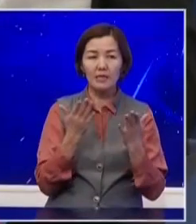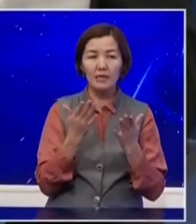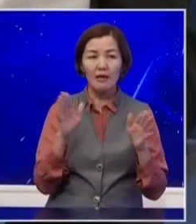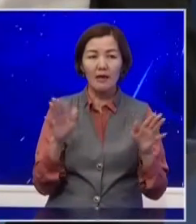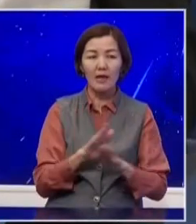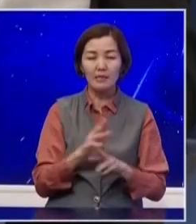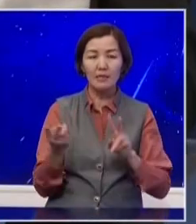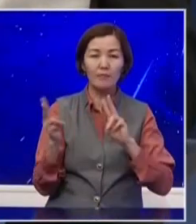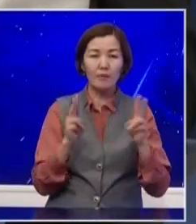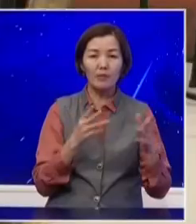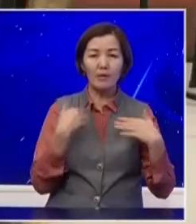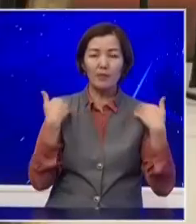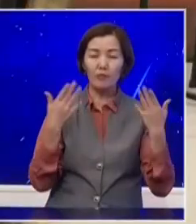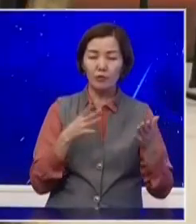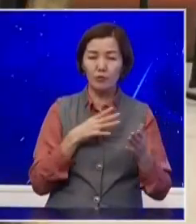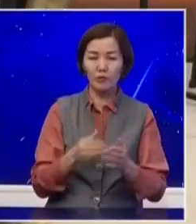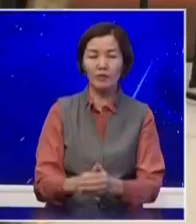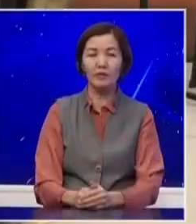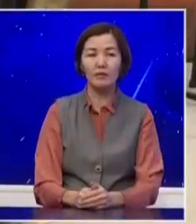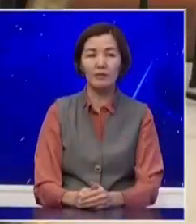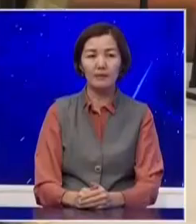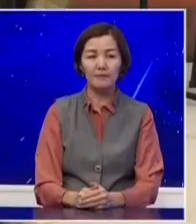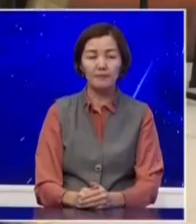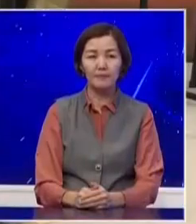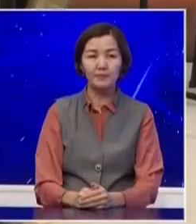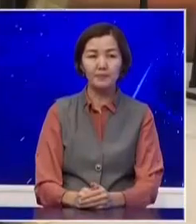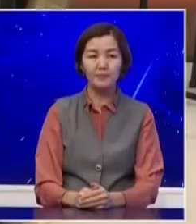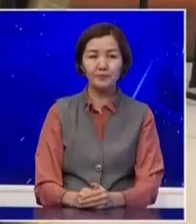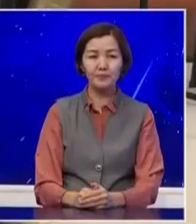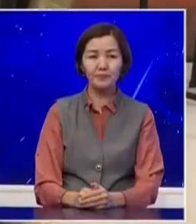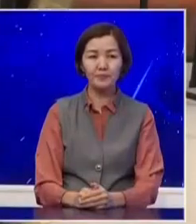салып, би билеп, қалың көпшілікті өнерімен тамсандырды.